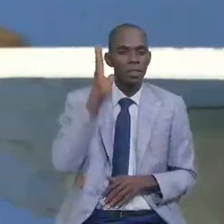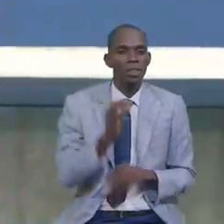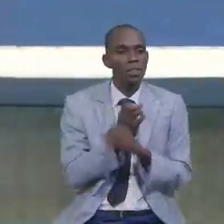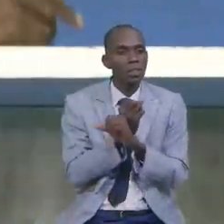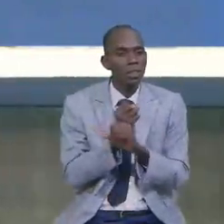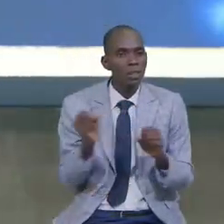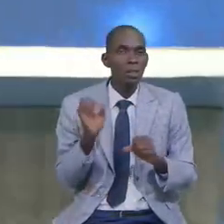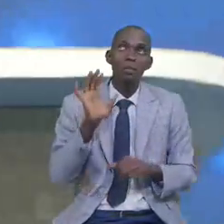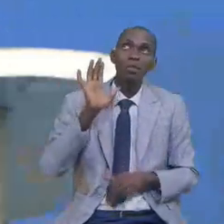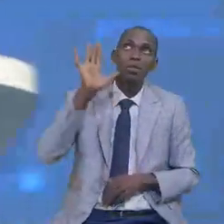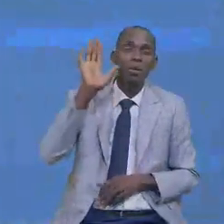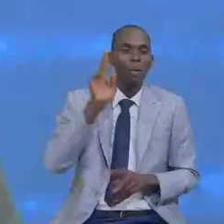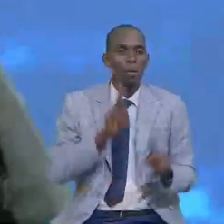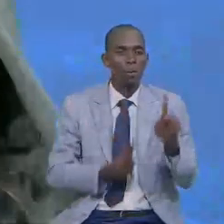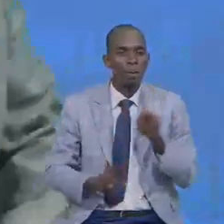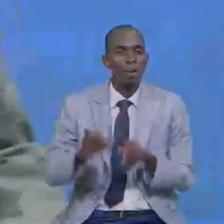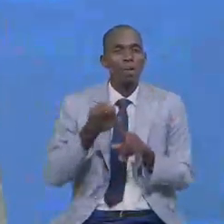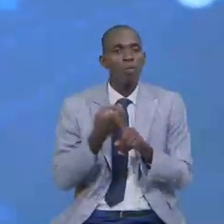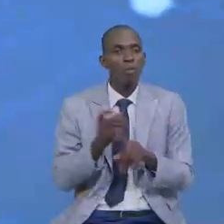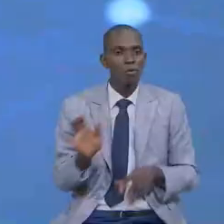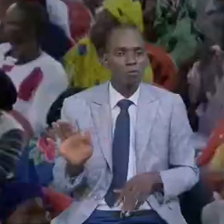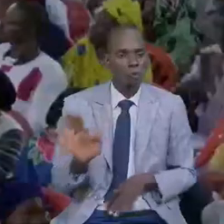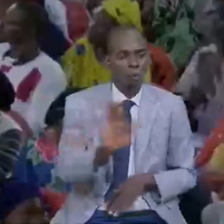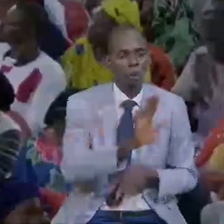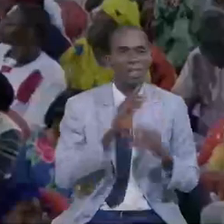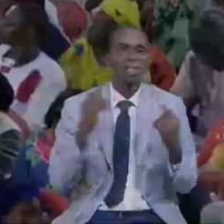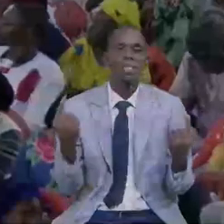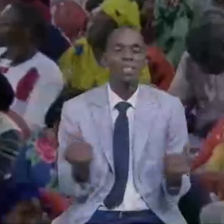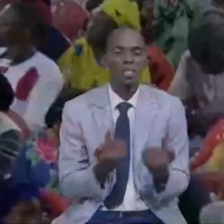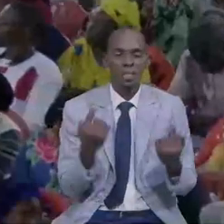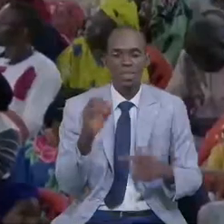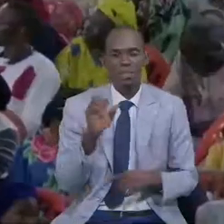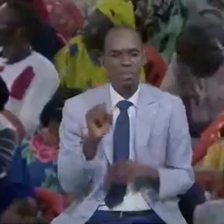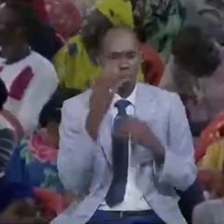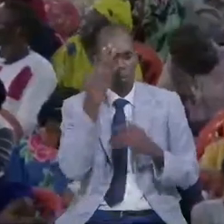peuple de ses péchés. Pourquoi?